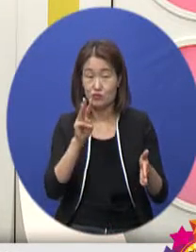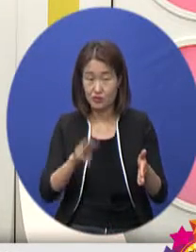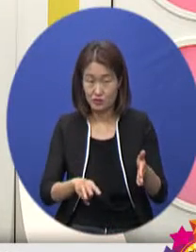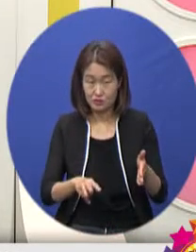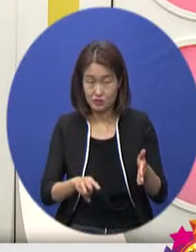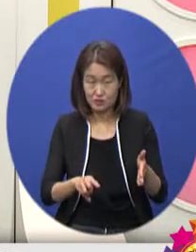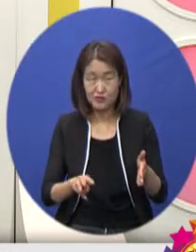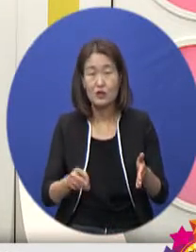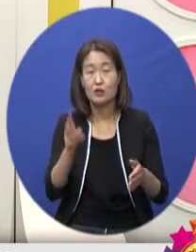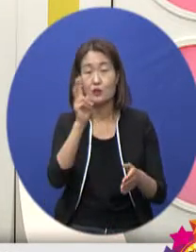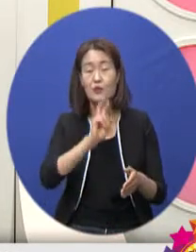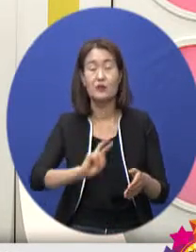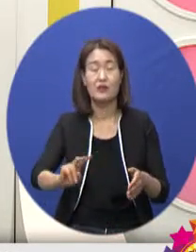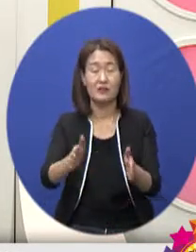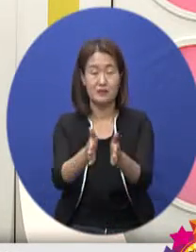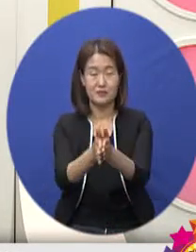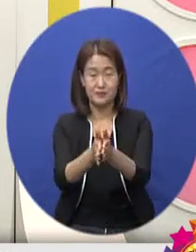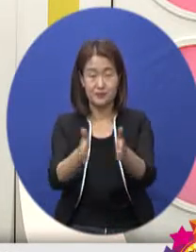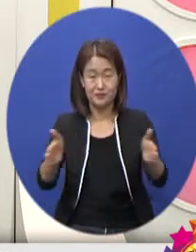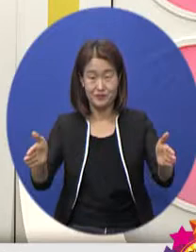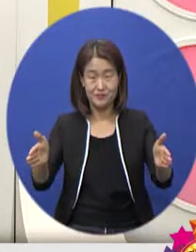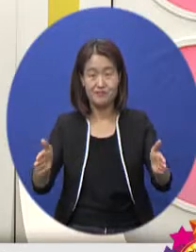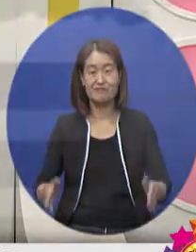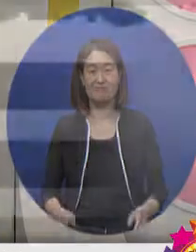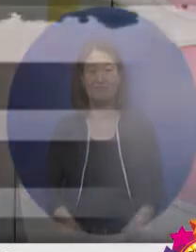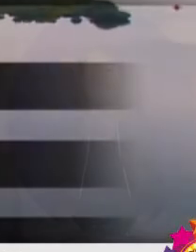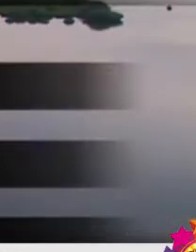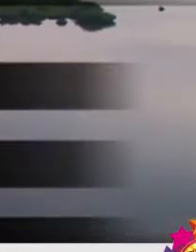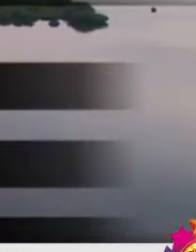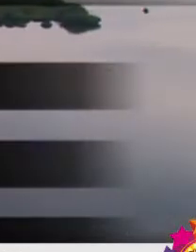계시는 김인배 아버님이 불러주십니다. 허공.